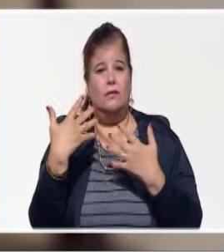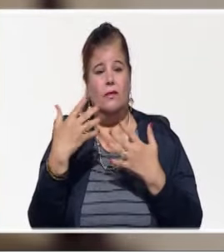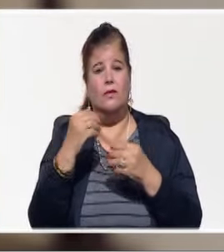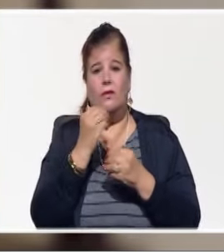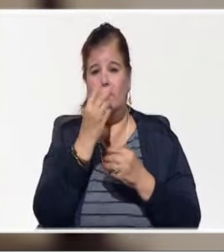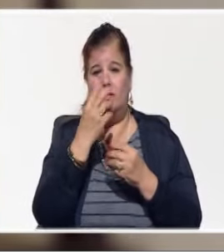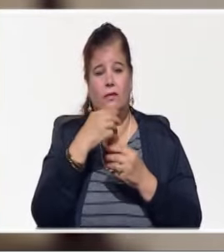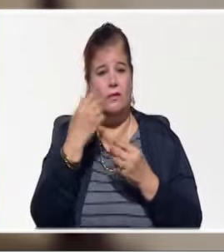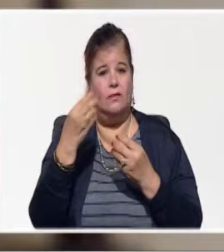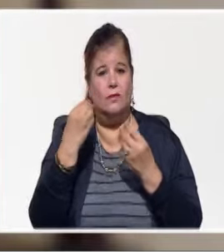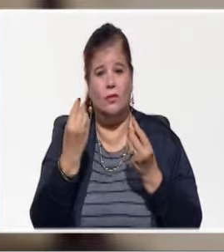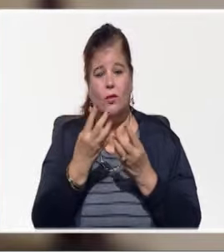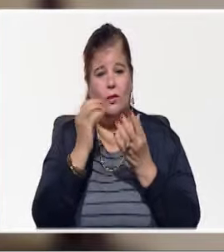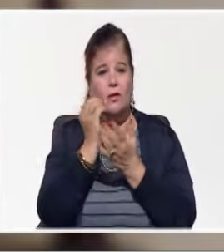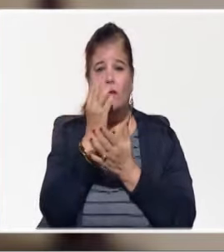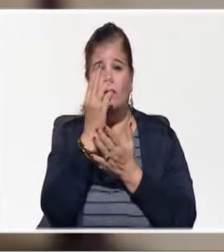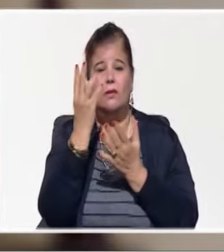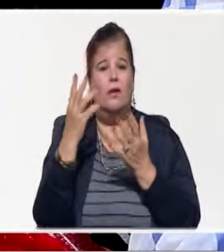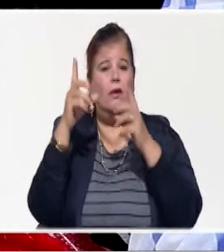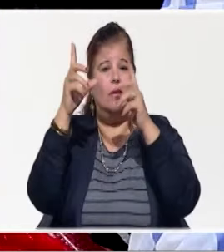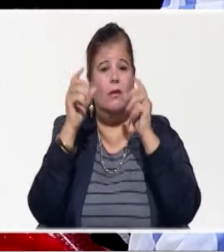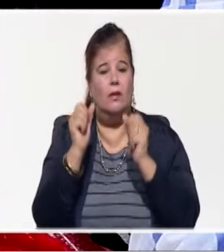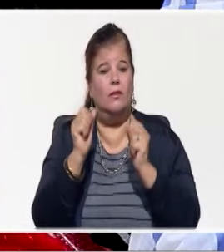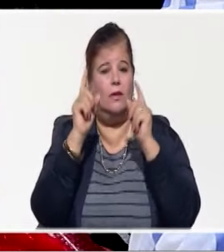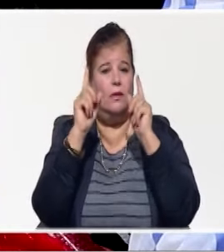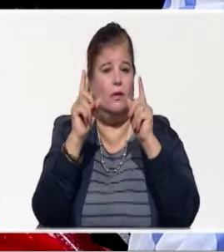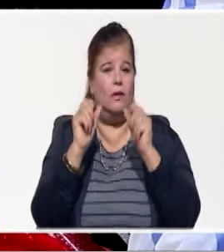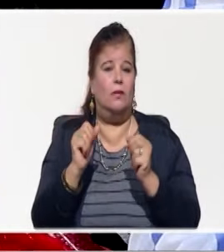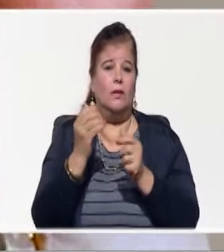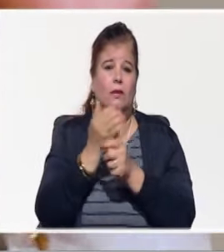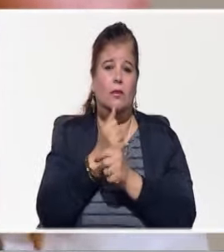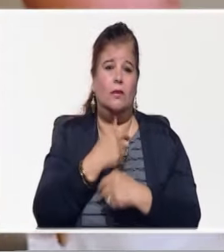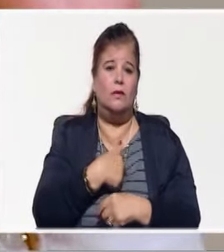وفل وياسمين وورد. الله يرحمك، الله يرحمك يا